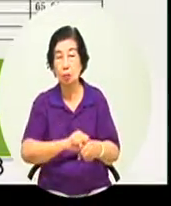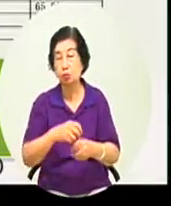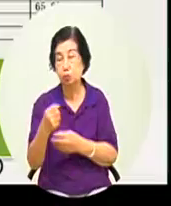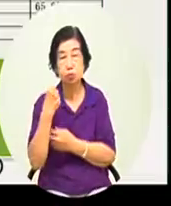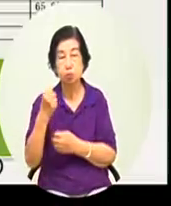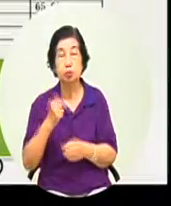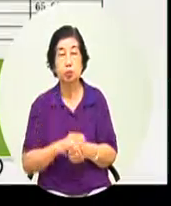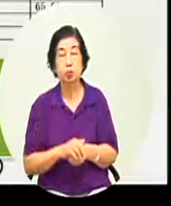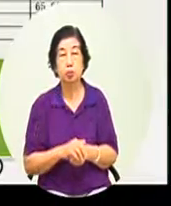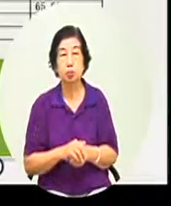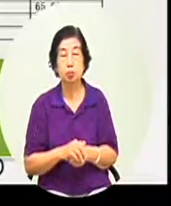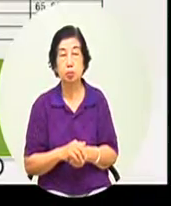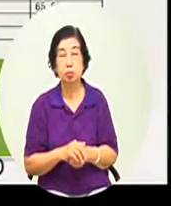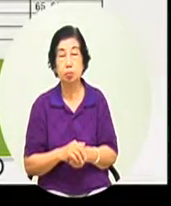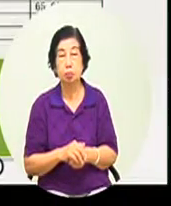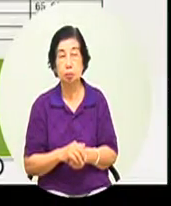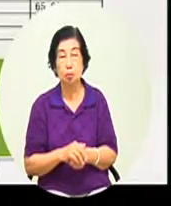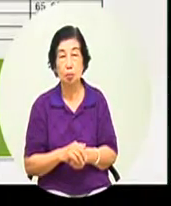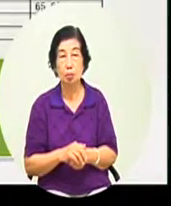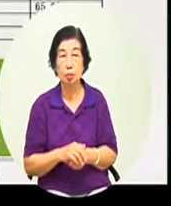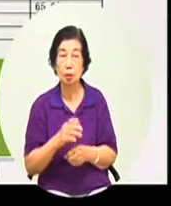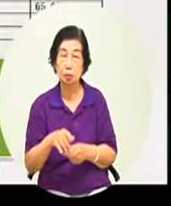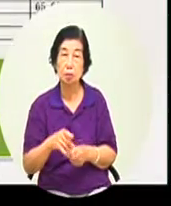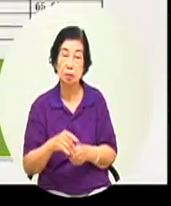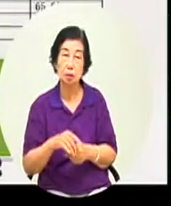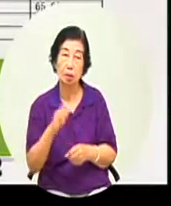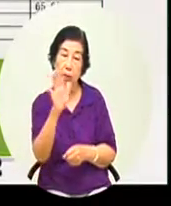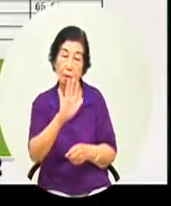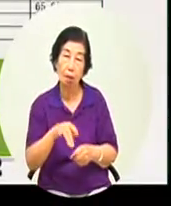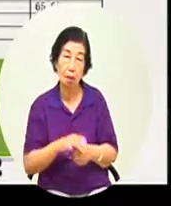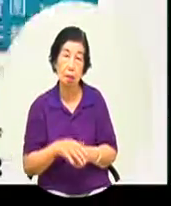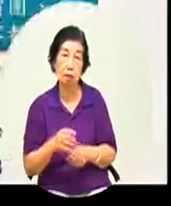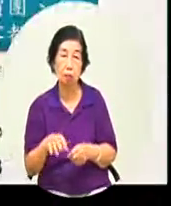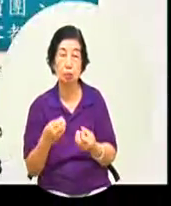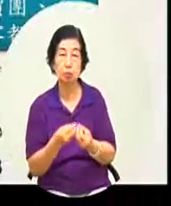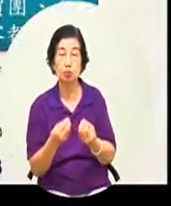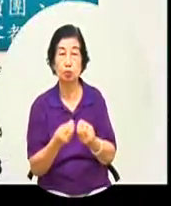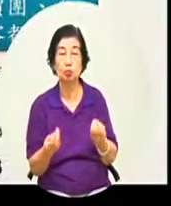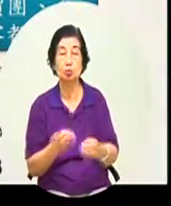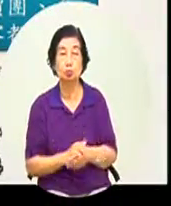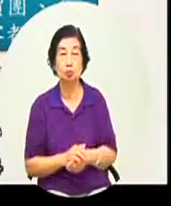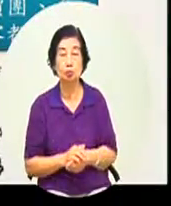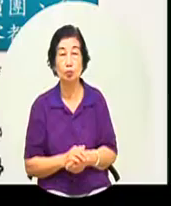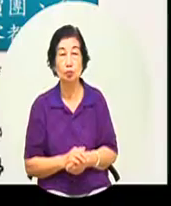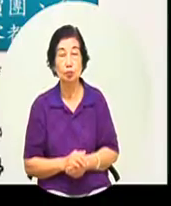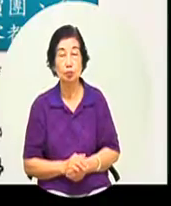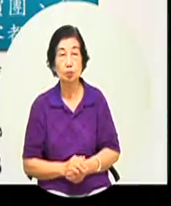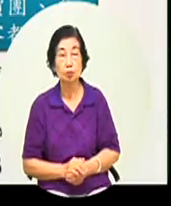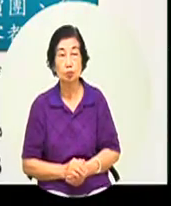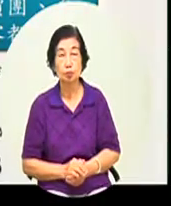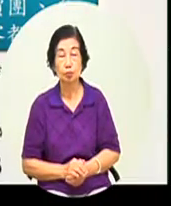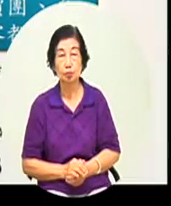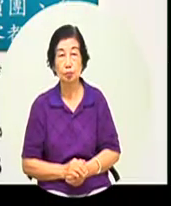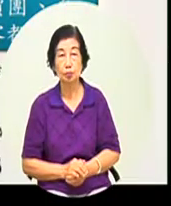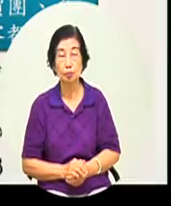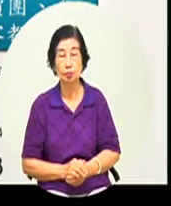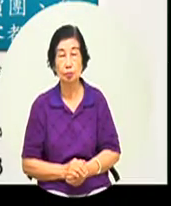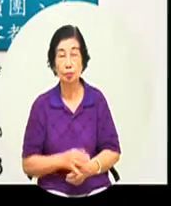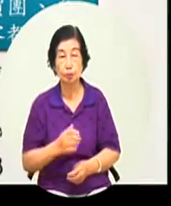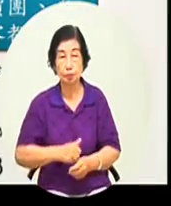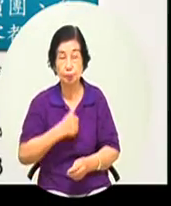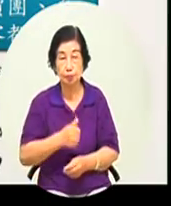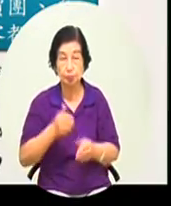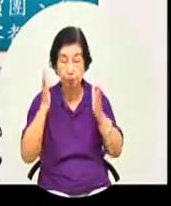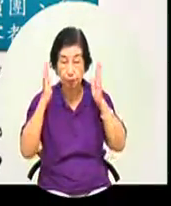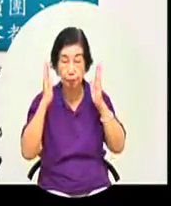们到底是不是采取这样的态度？我等一会也请局长回应一下。那其实我们真正的失